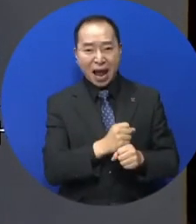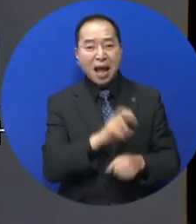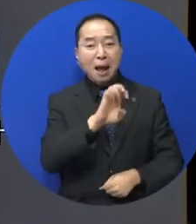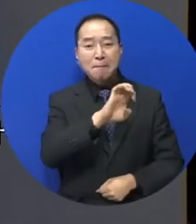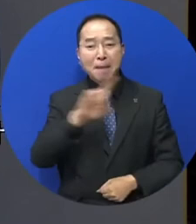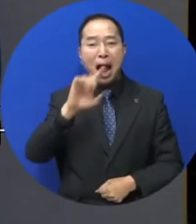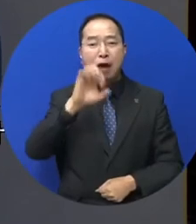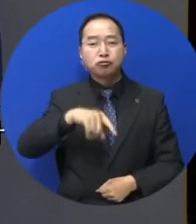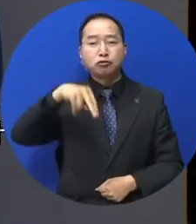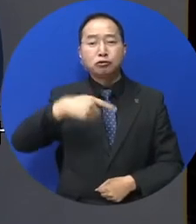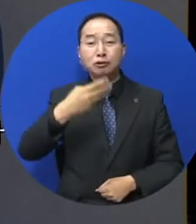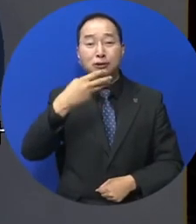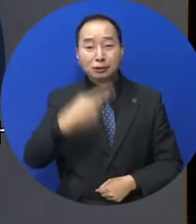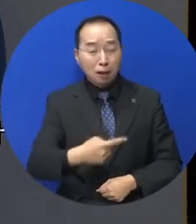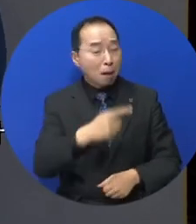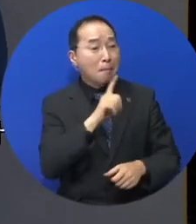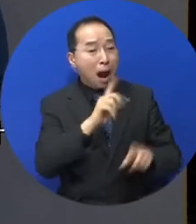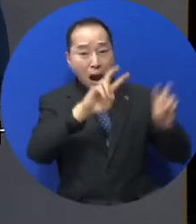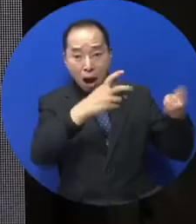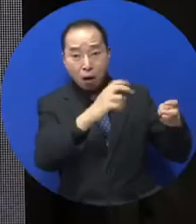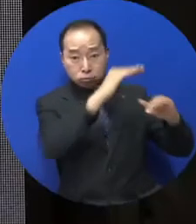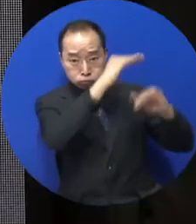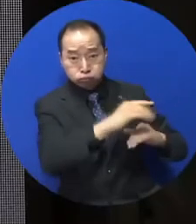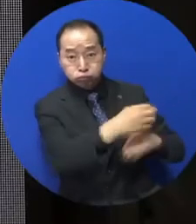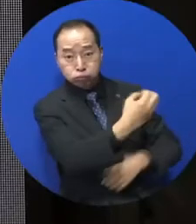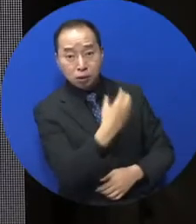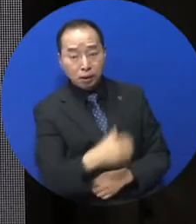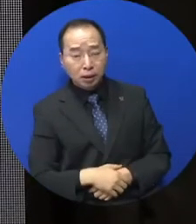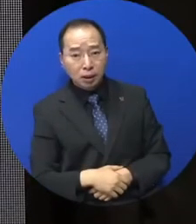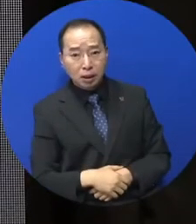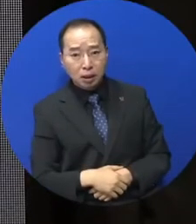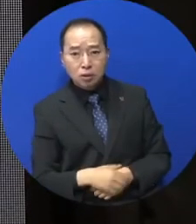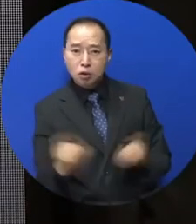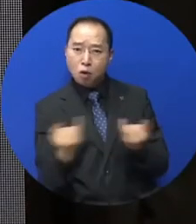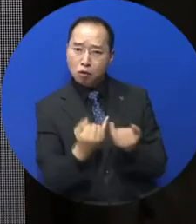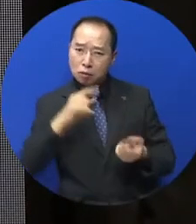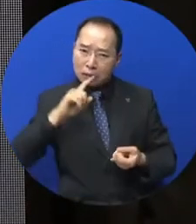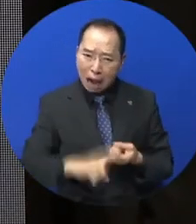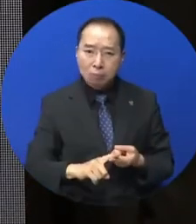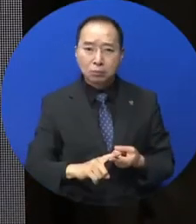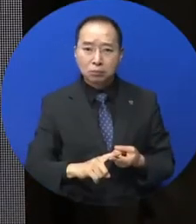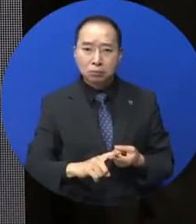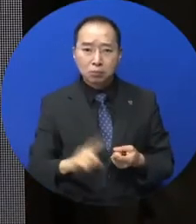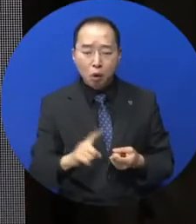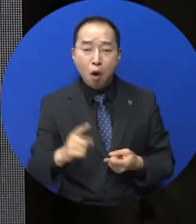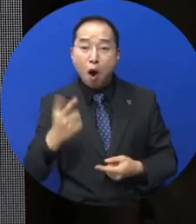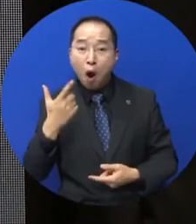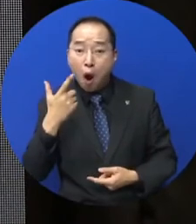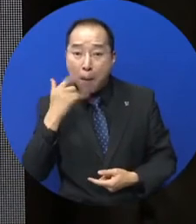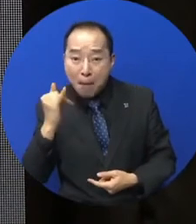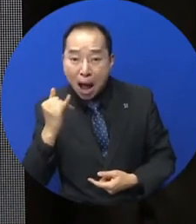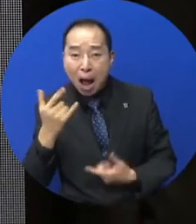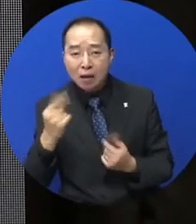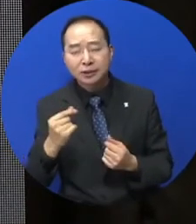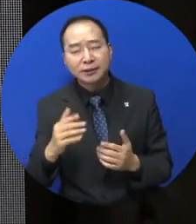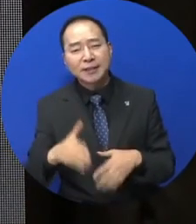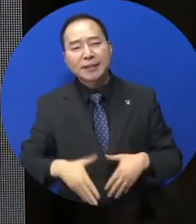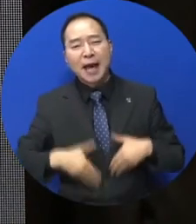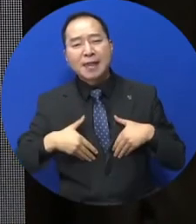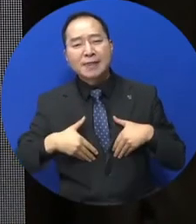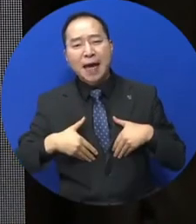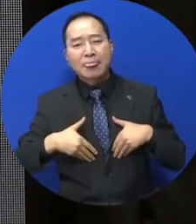구절을 저희에게 강조하셨습니다. 바로 그런 여성다움의 무티, 즉 엄마와 같은 푸근한